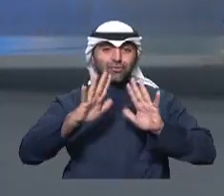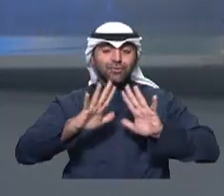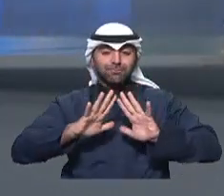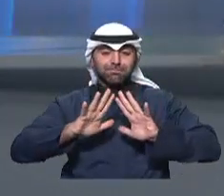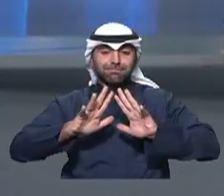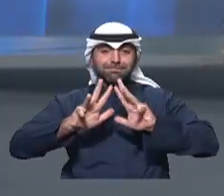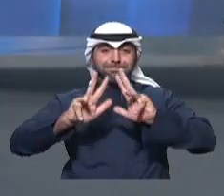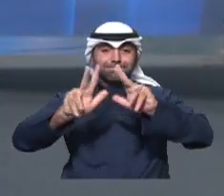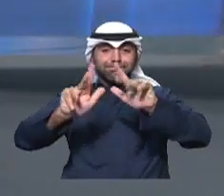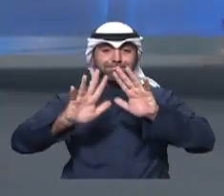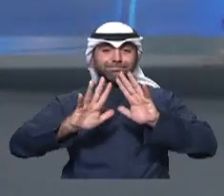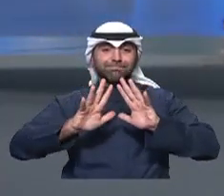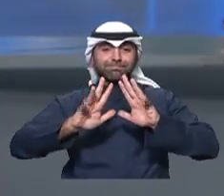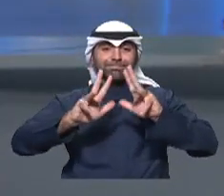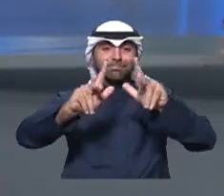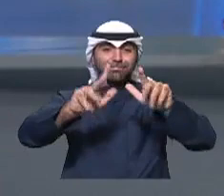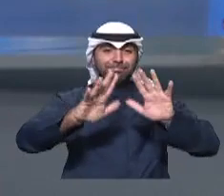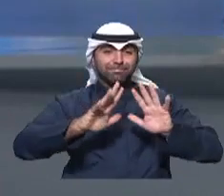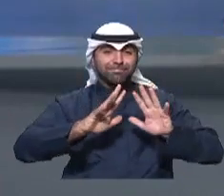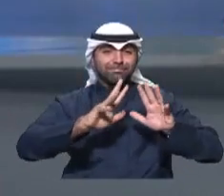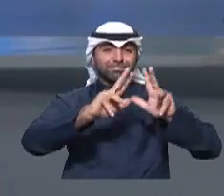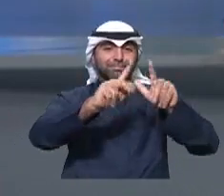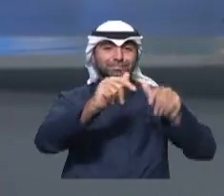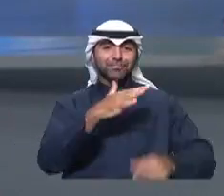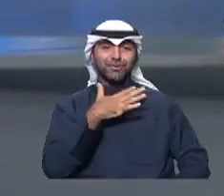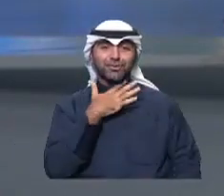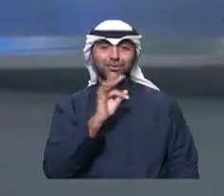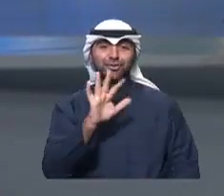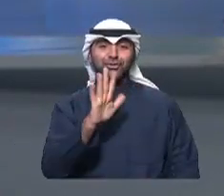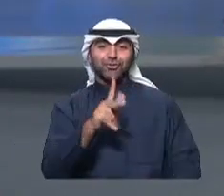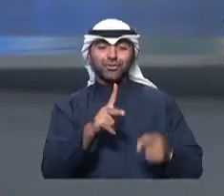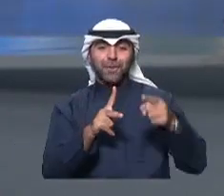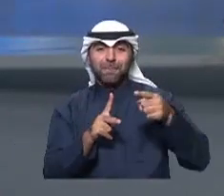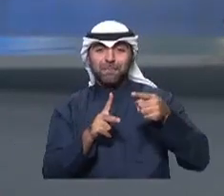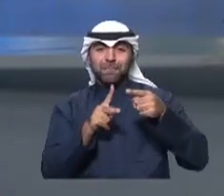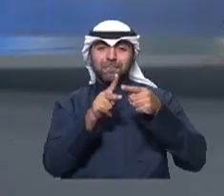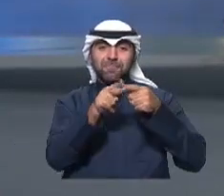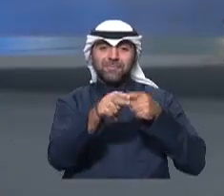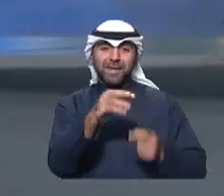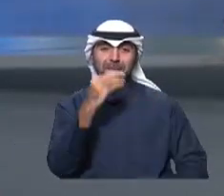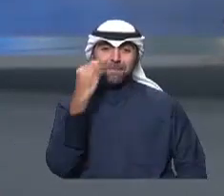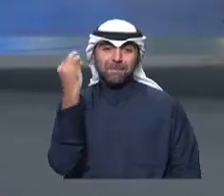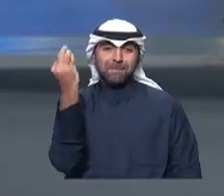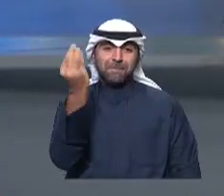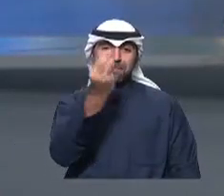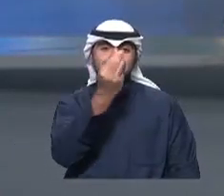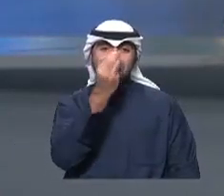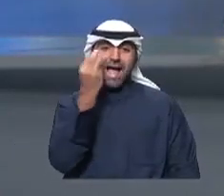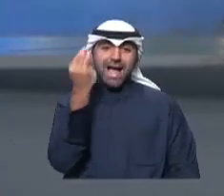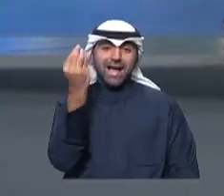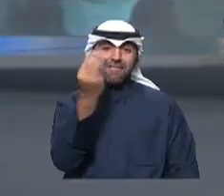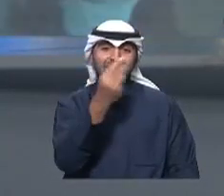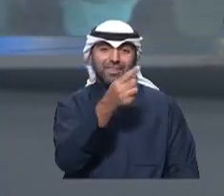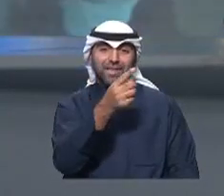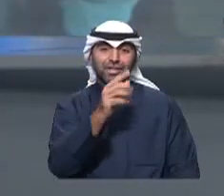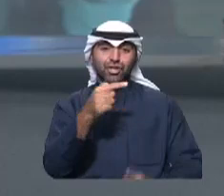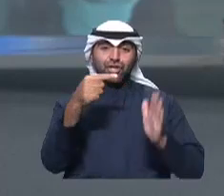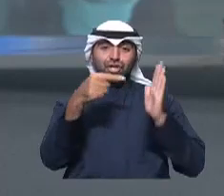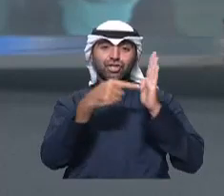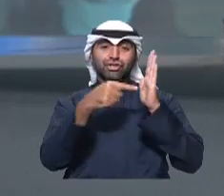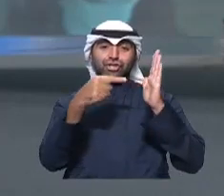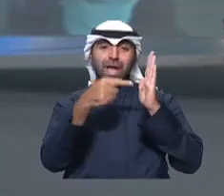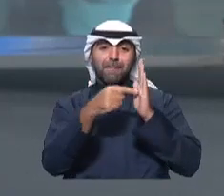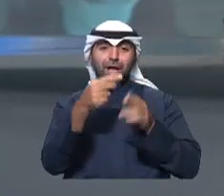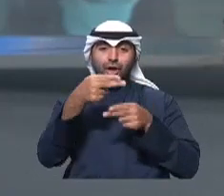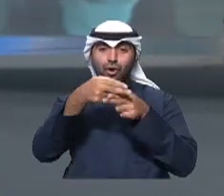معرض التصميم الهندسي لليوم الثاني والأخير. نعم، هذا المعرض يضم عددا من المشاريع الهندسية ذات التفكير الإبداعي